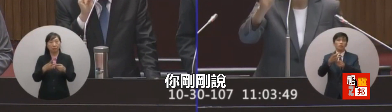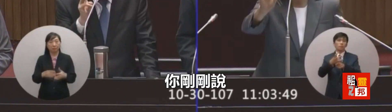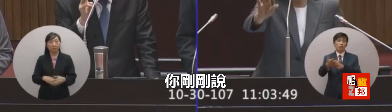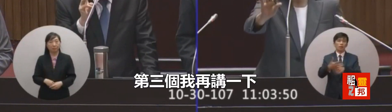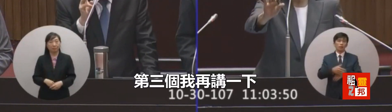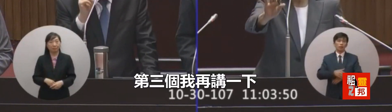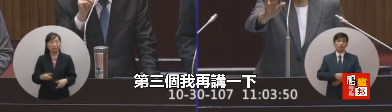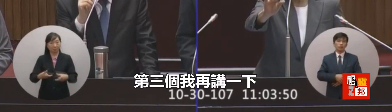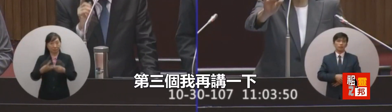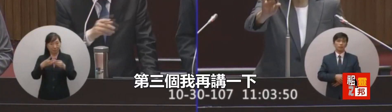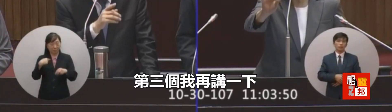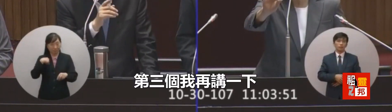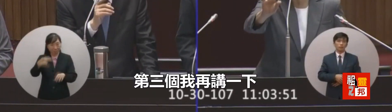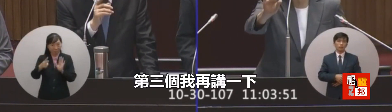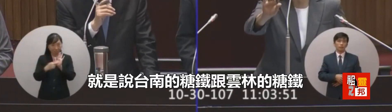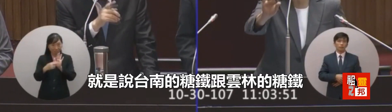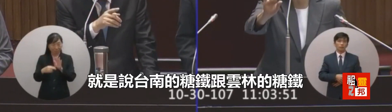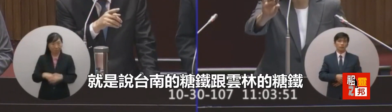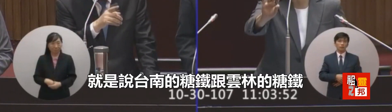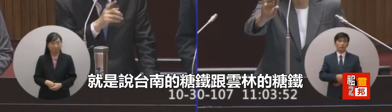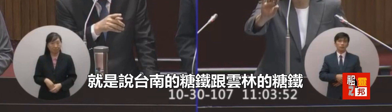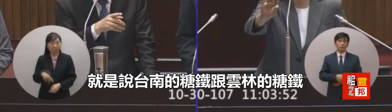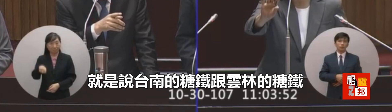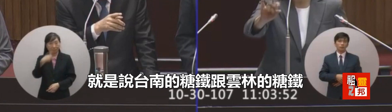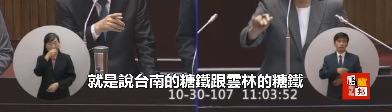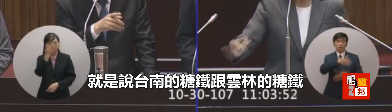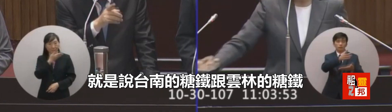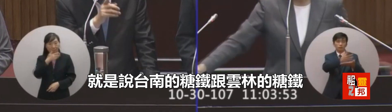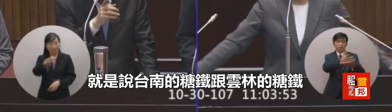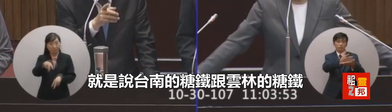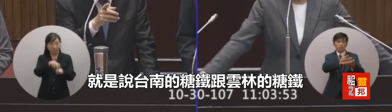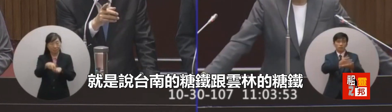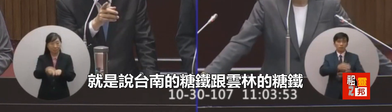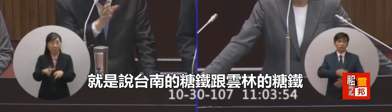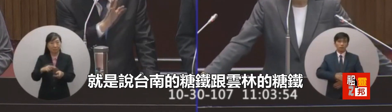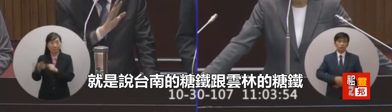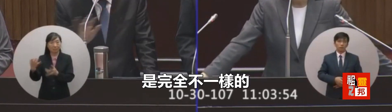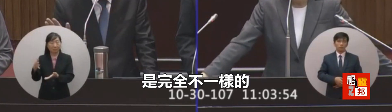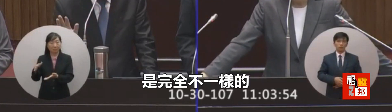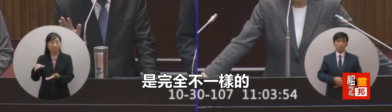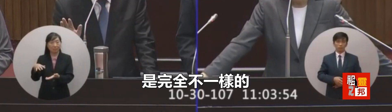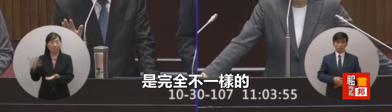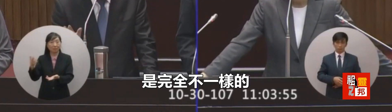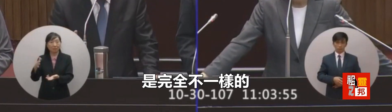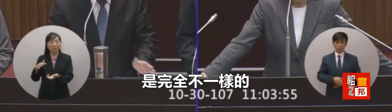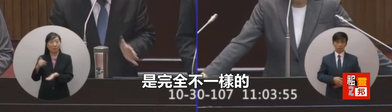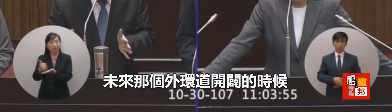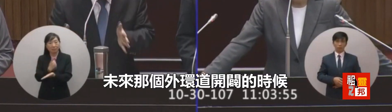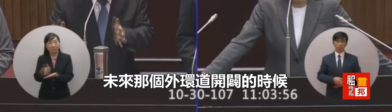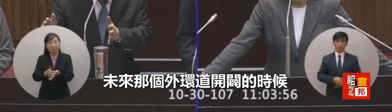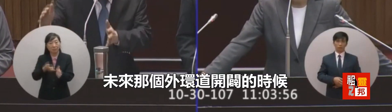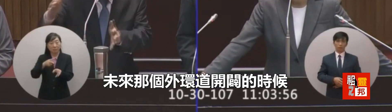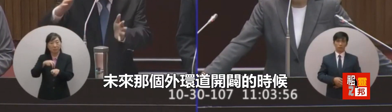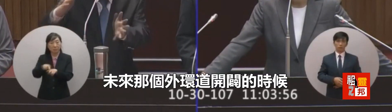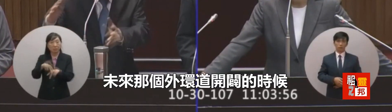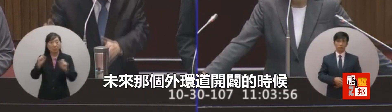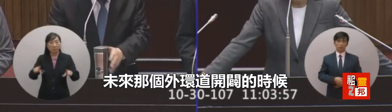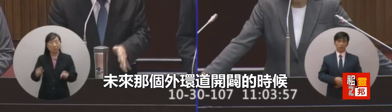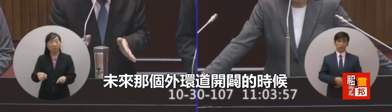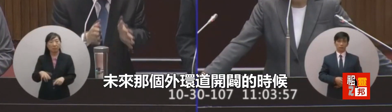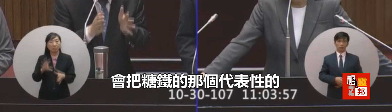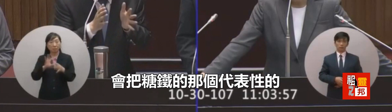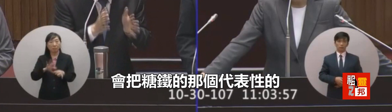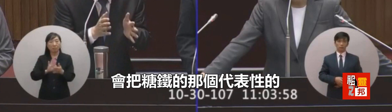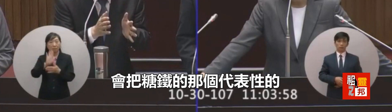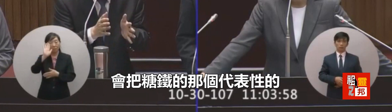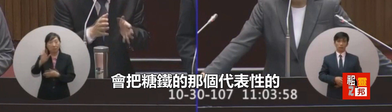刚说的 第三个，我再讲一下，就是说台南的塘铁跟云林的塘铁是完全不一样的。未来那个外环道开辟